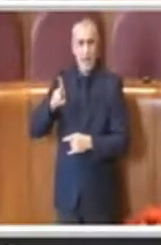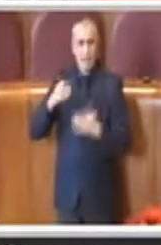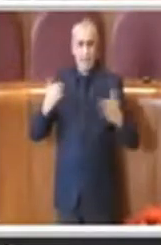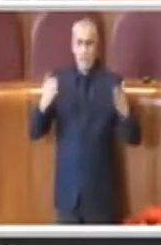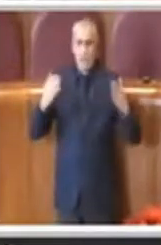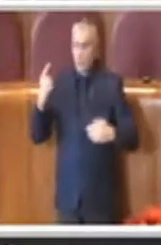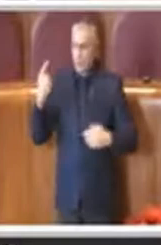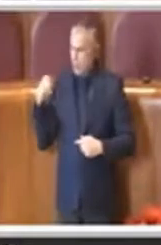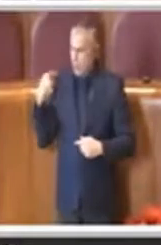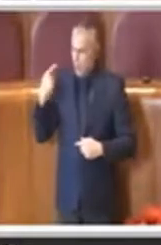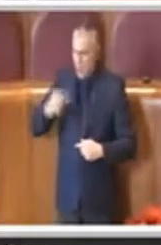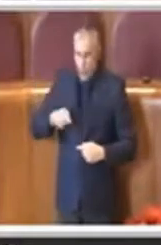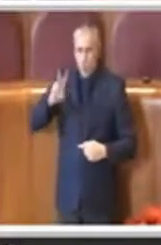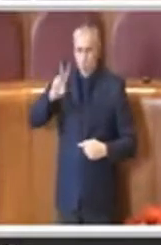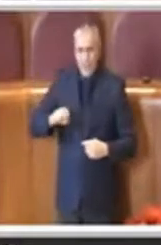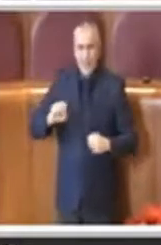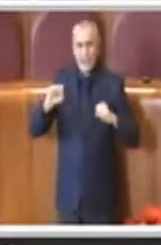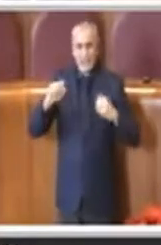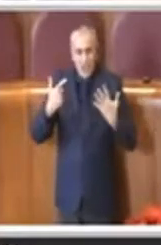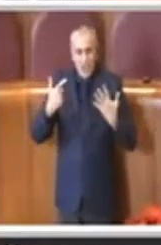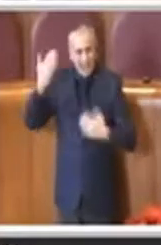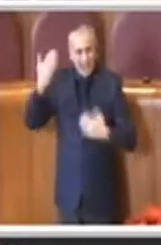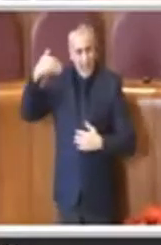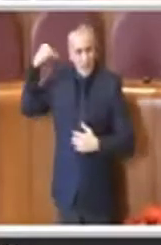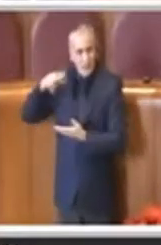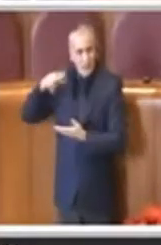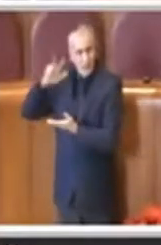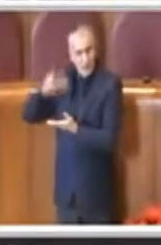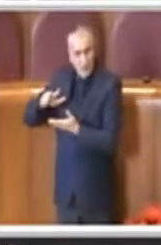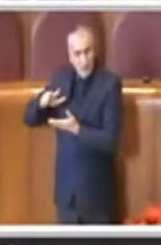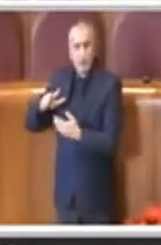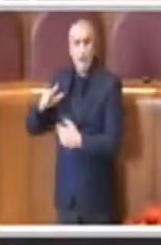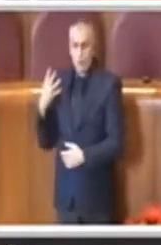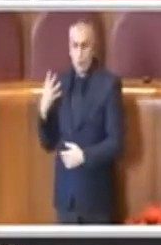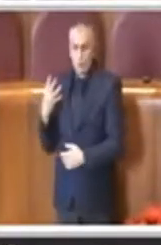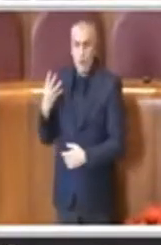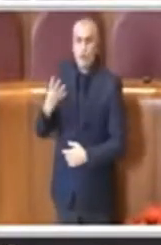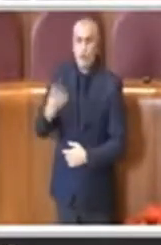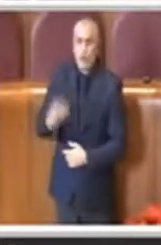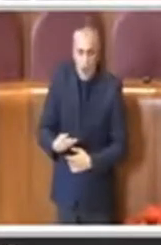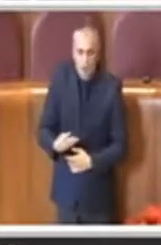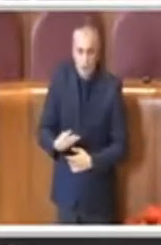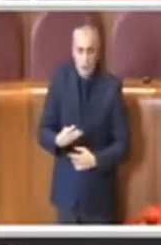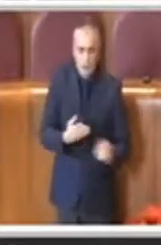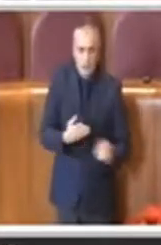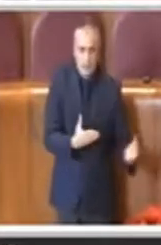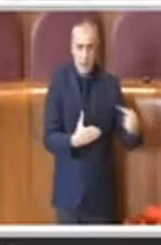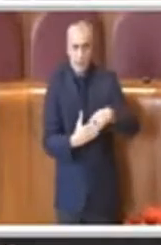ci apprestiamo quasi a raggiungere il quarto anno dopo la votazione della delibera. Ritengo che